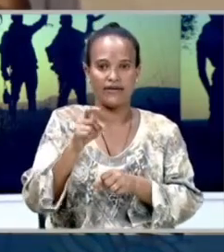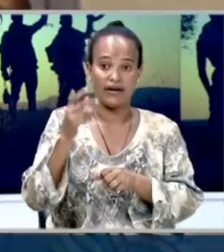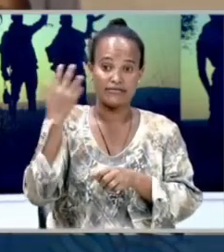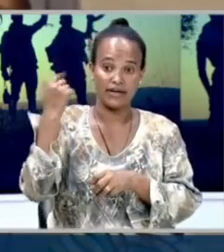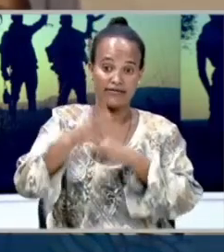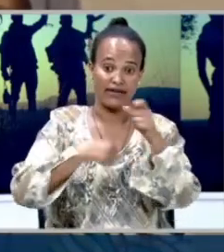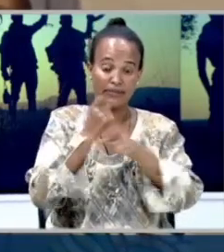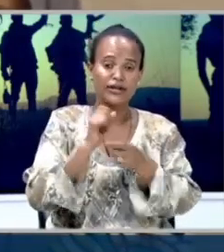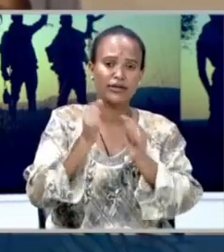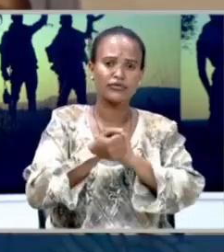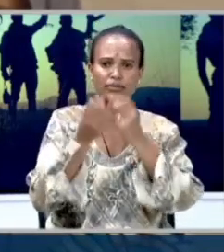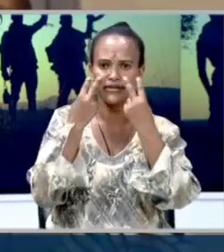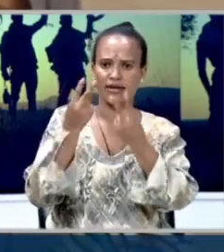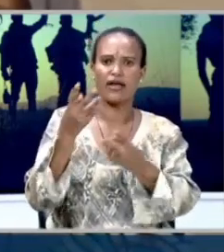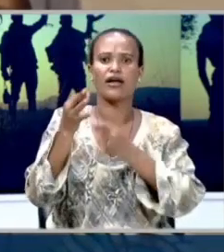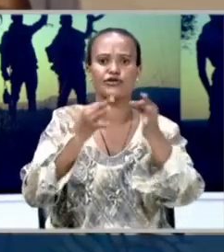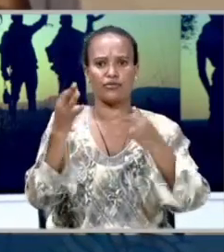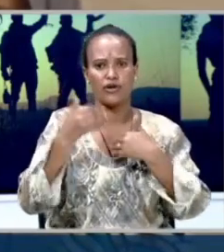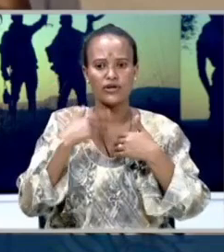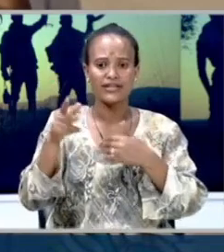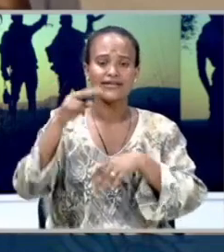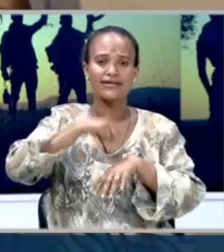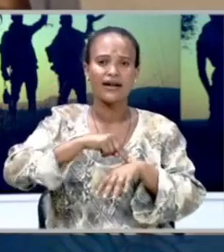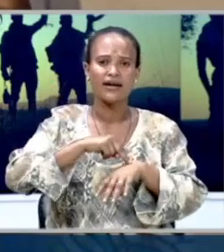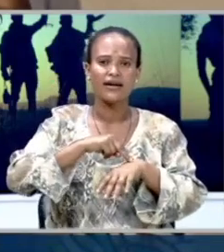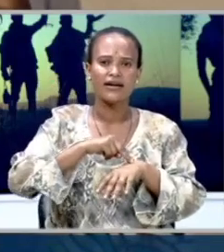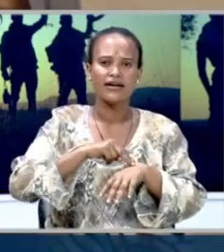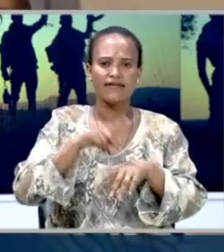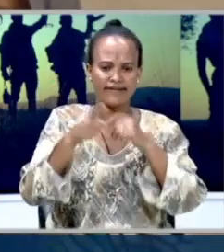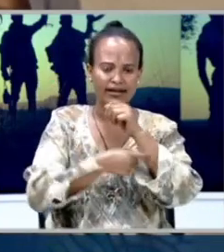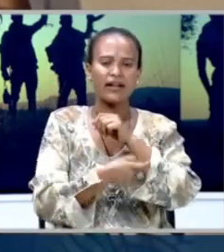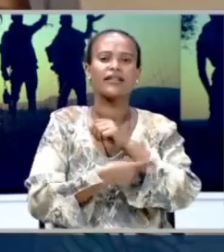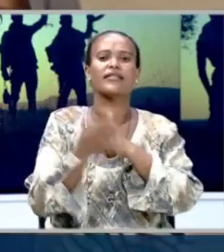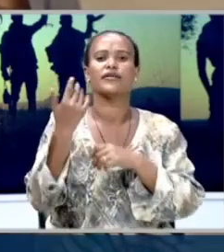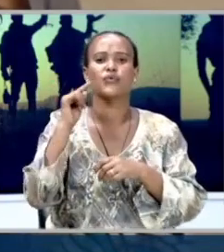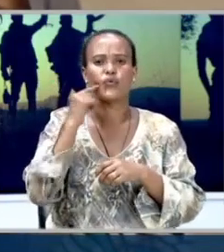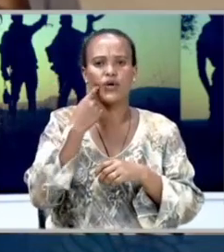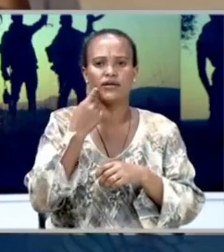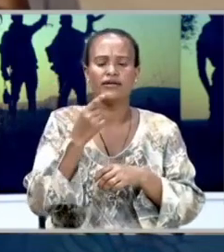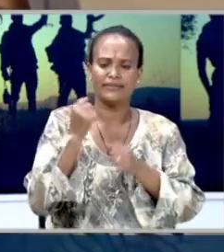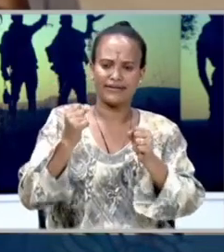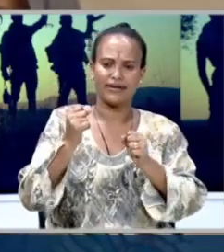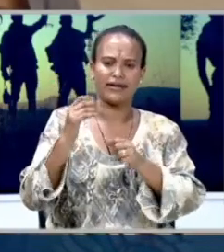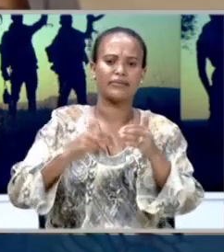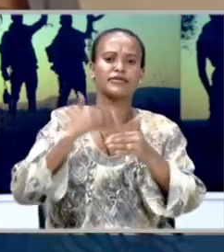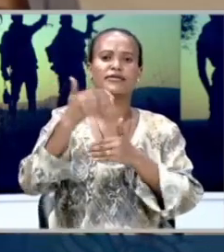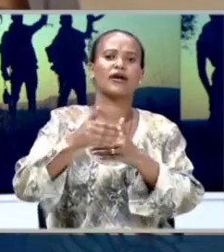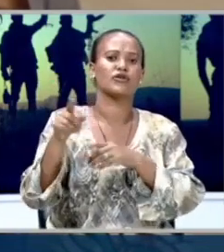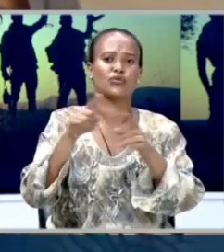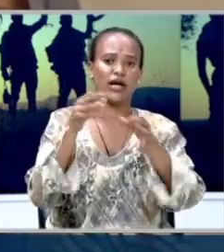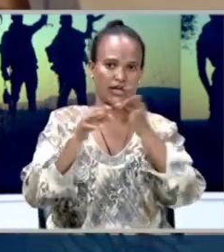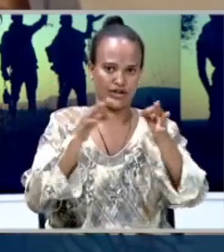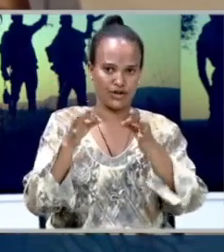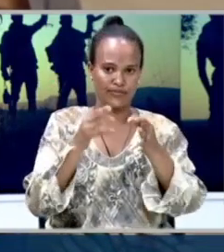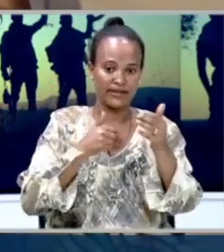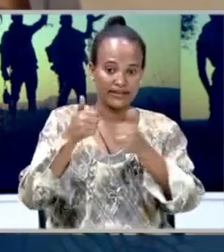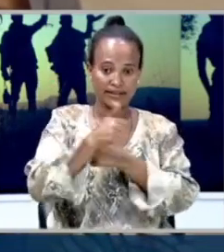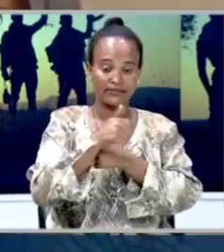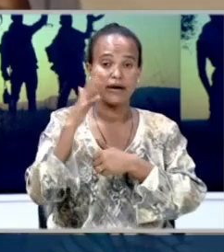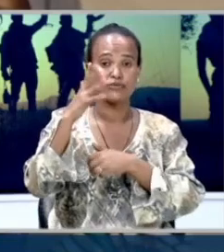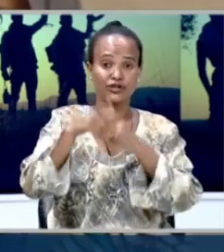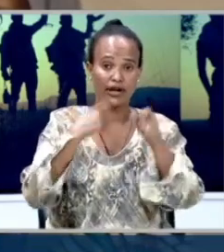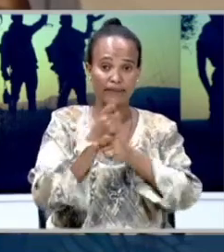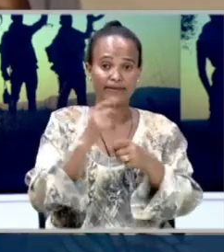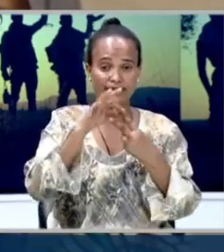ለውጢ ከም ዝተረኣየ ገሊፆም ኣለዎም እቲ ትካል ፈተናታት እንተነበርዎ እኳ ብጥንካረ ከም ዝተሳገሮም እውን ኣረዲኦም ቅድሚ ሓሙሽተ